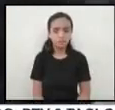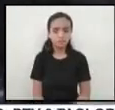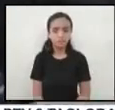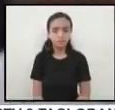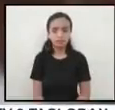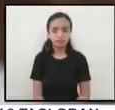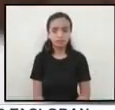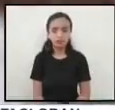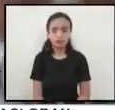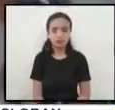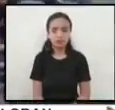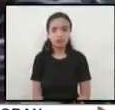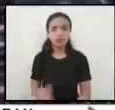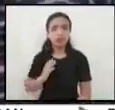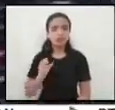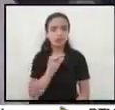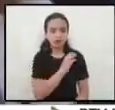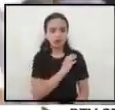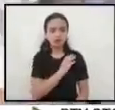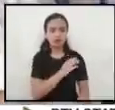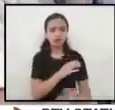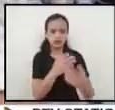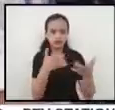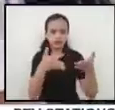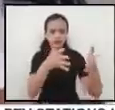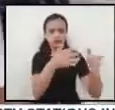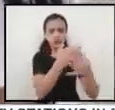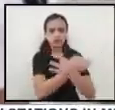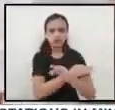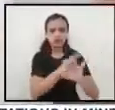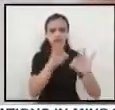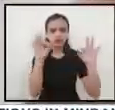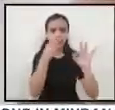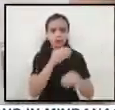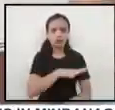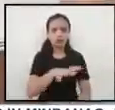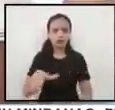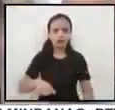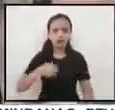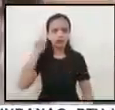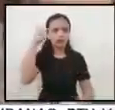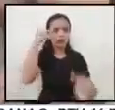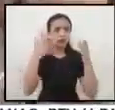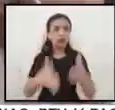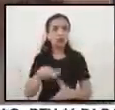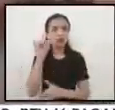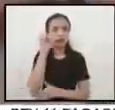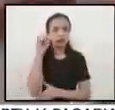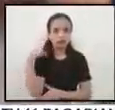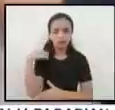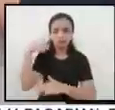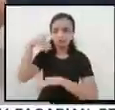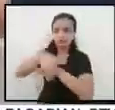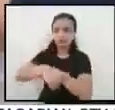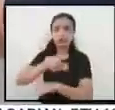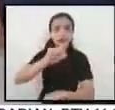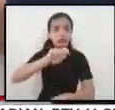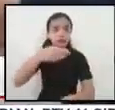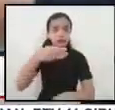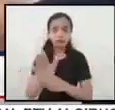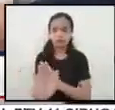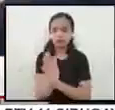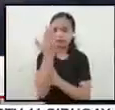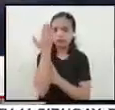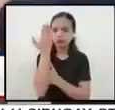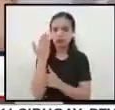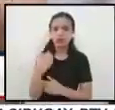Pinalaya na ng Kamara mula sa detention si Cagayan Governor Manuel Mamba kagabi. Huwebes ng umaga, voluntaryo